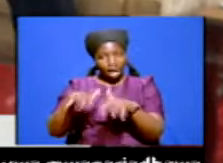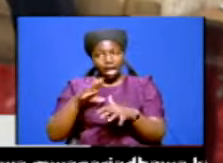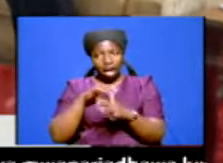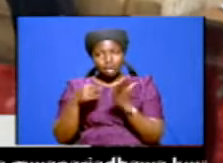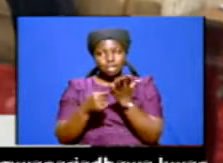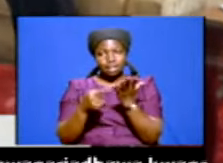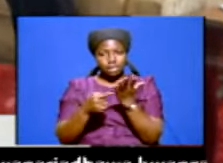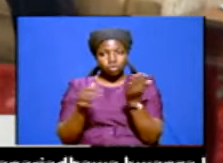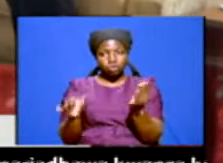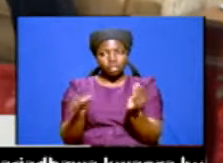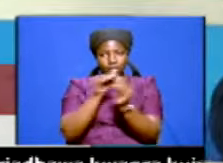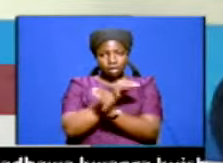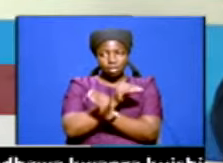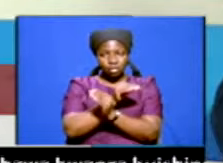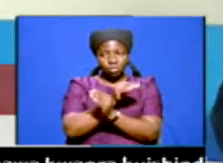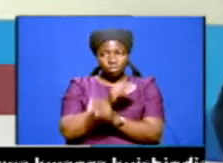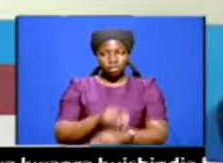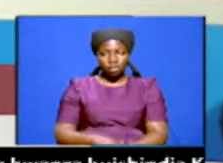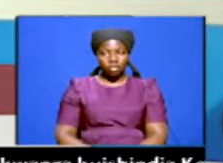teknolojia.